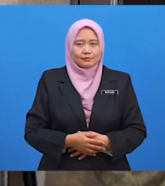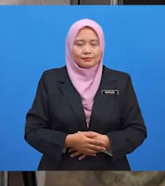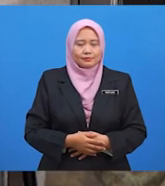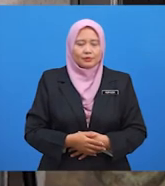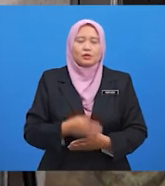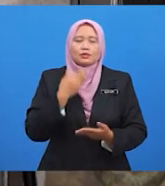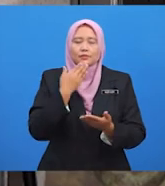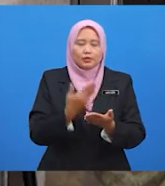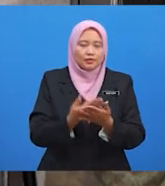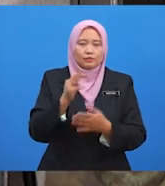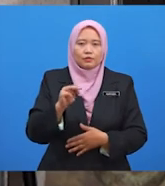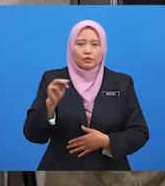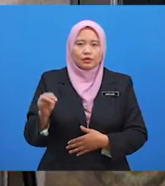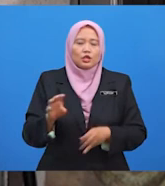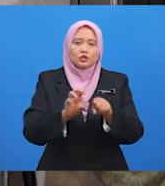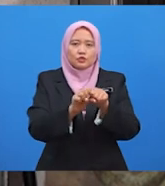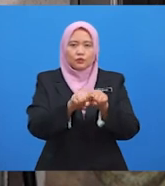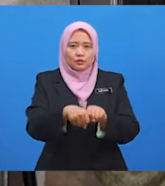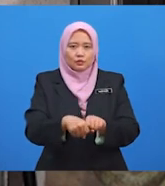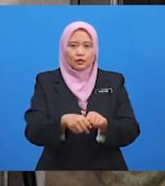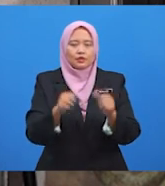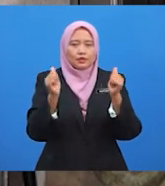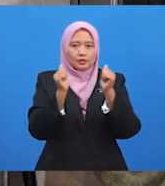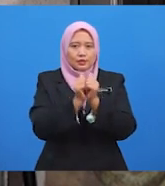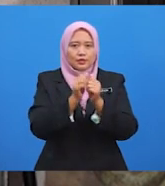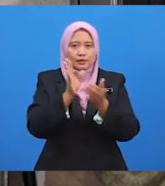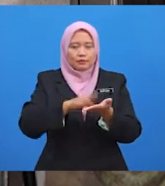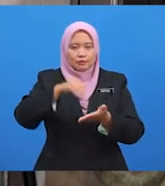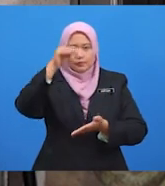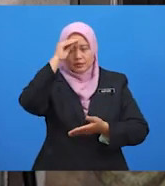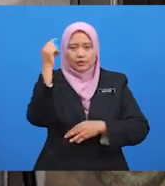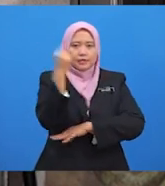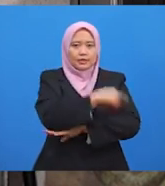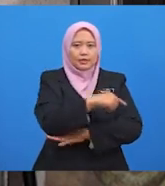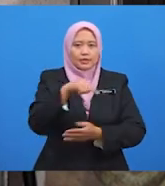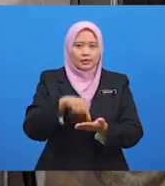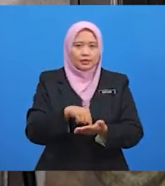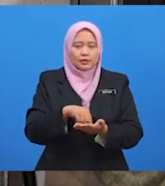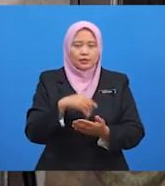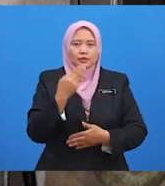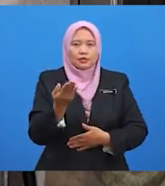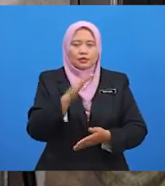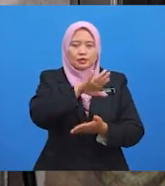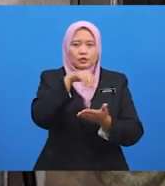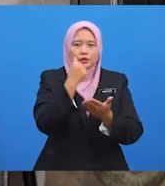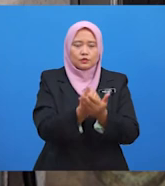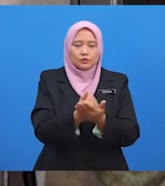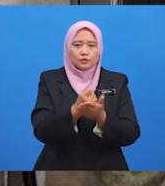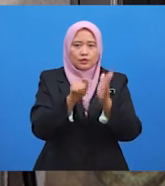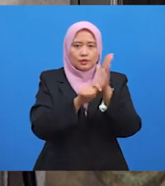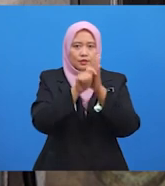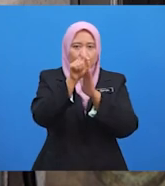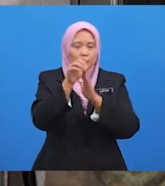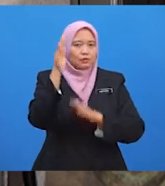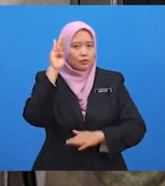Baiklah, murid-murid. Semoga dengan pembelajaran hari ini, kamu semua berjaya meningkatkan